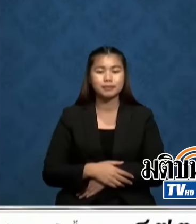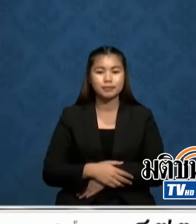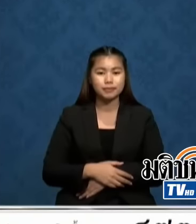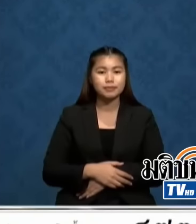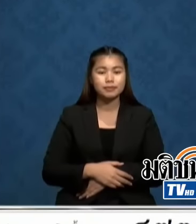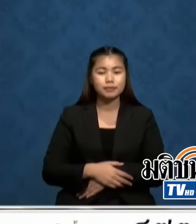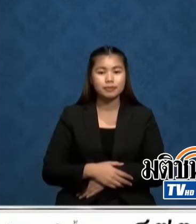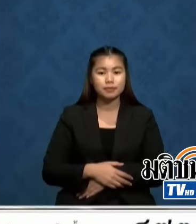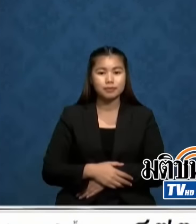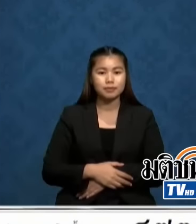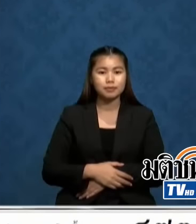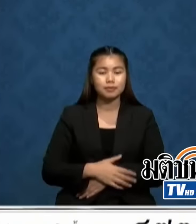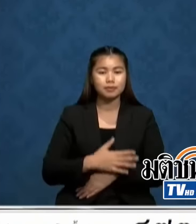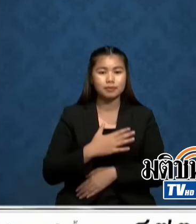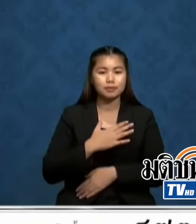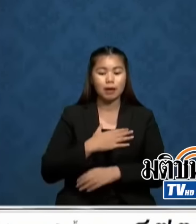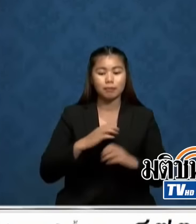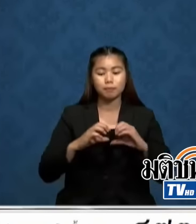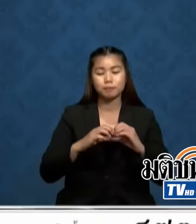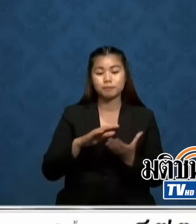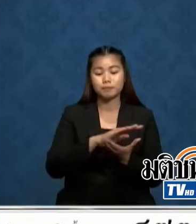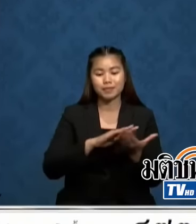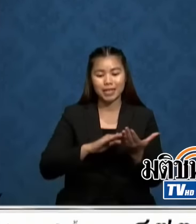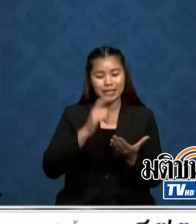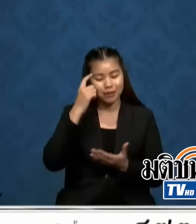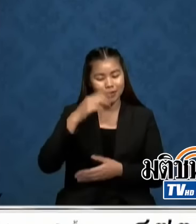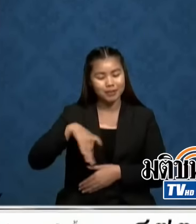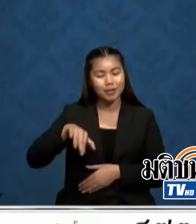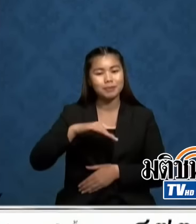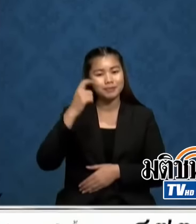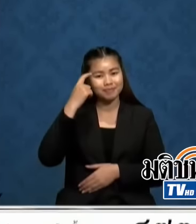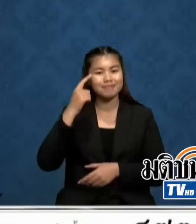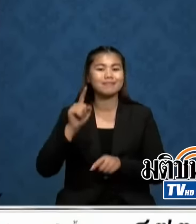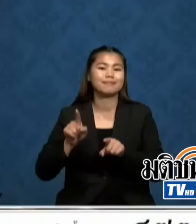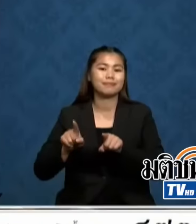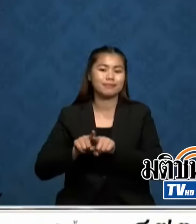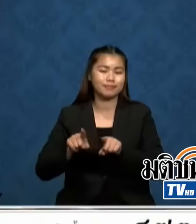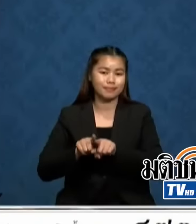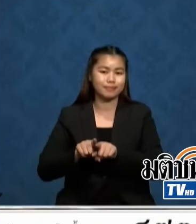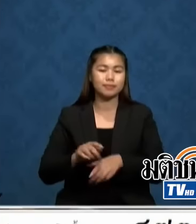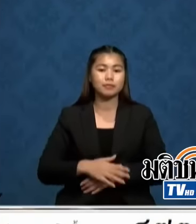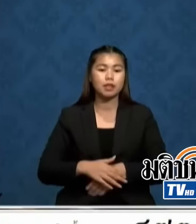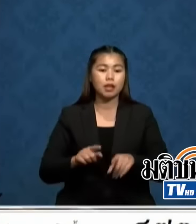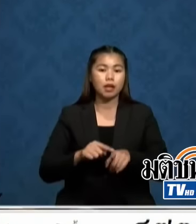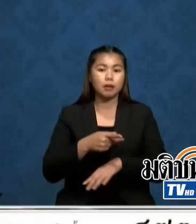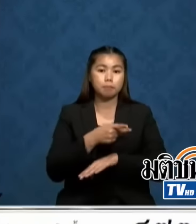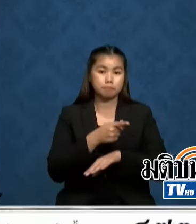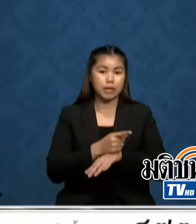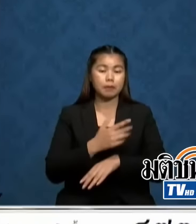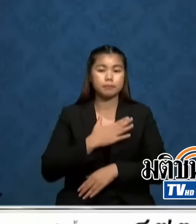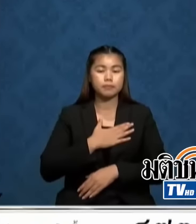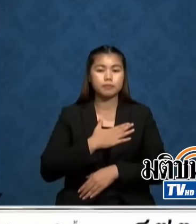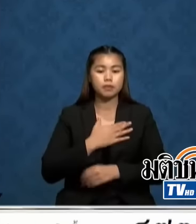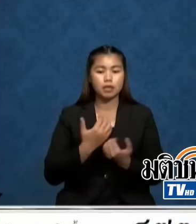เพื่อนสมาชิกจากพรรคเพื่อไทยน่าจะเห็นด้วยกับผมในเรื่องนี้นะครับท่านประธานครับความยากเย็นแสน